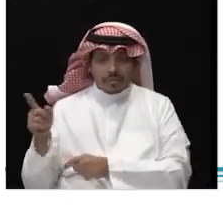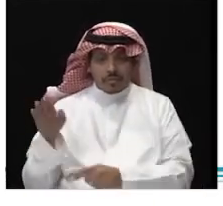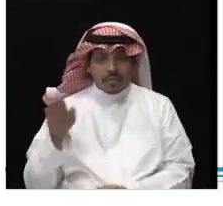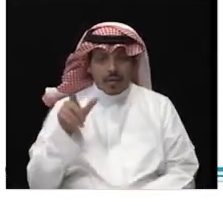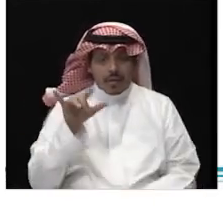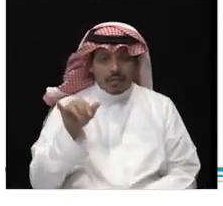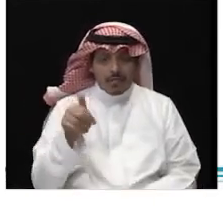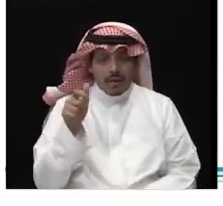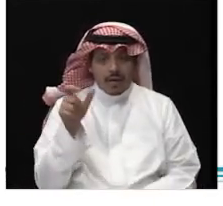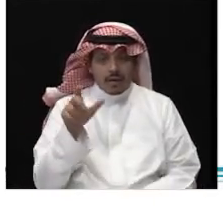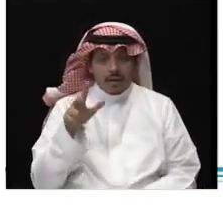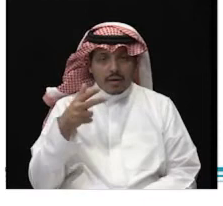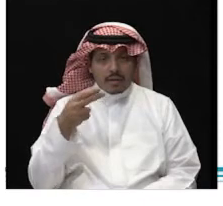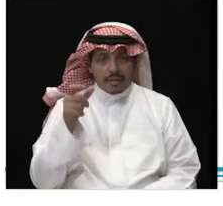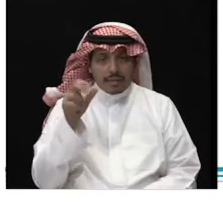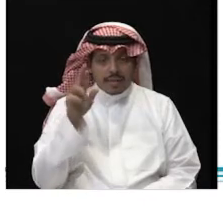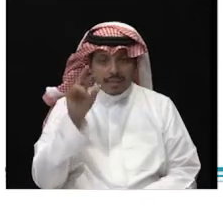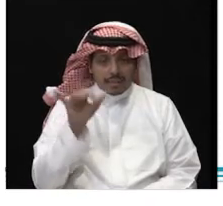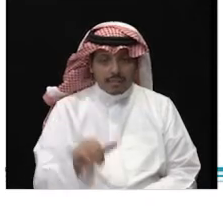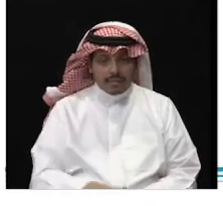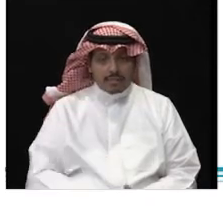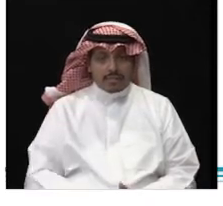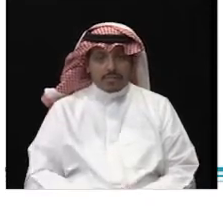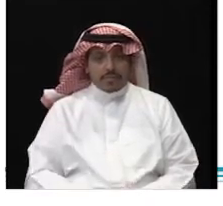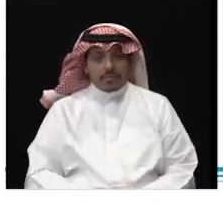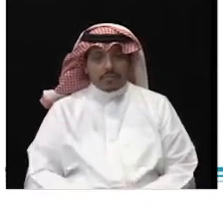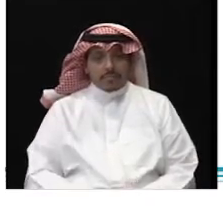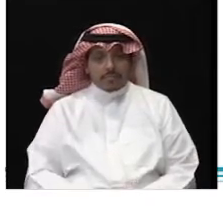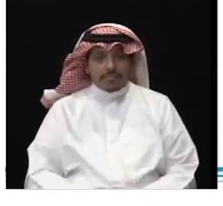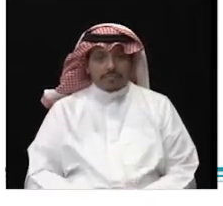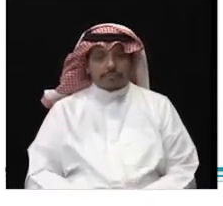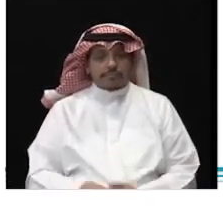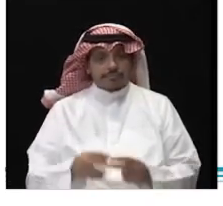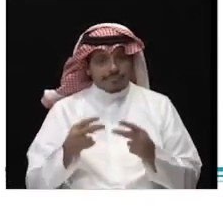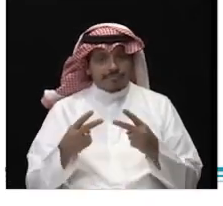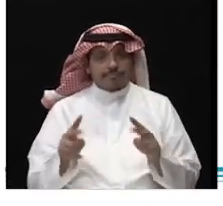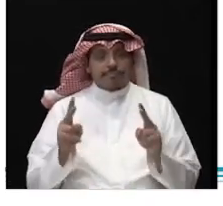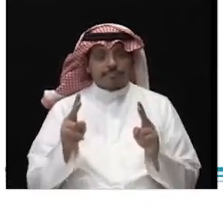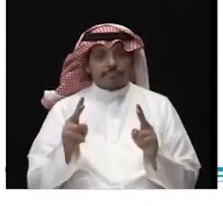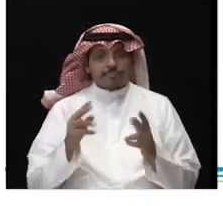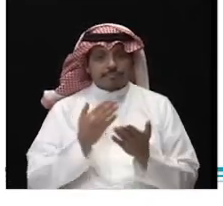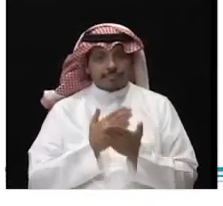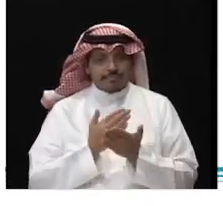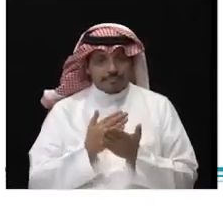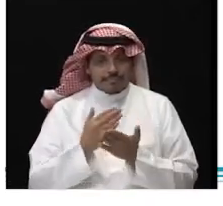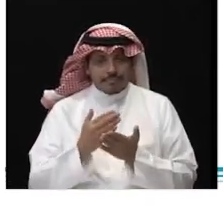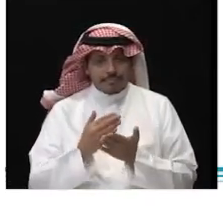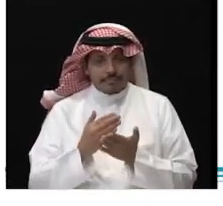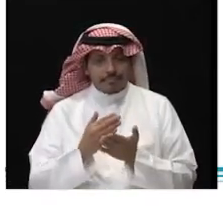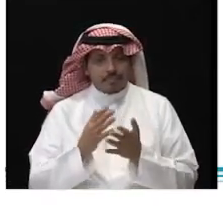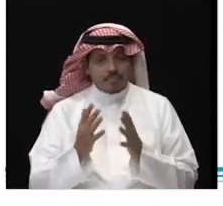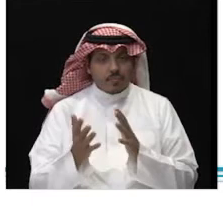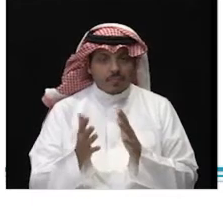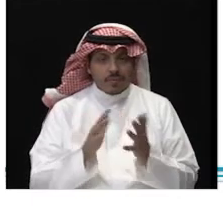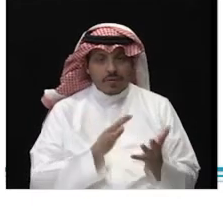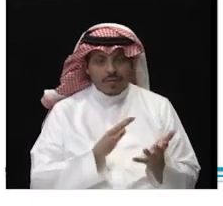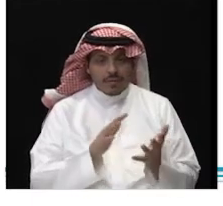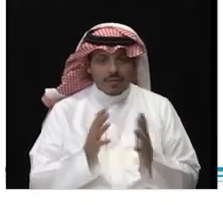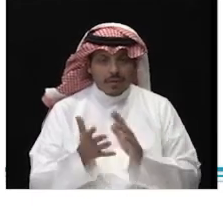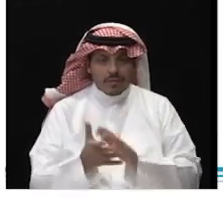بن عجاج العنزي، فحياكم الله. في البداية لابد أن نتطرق إلى